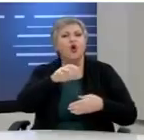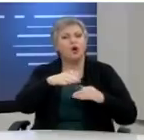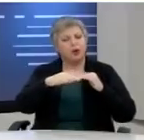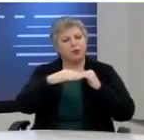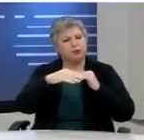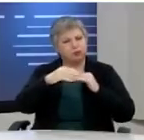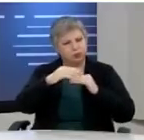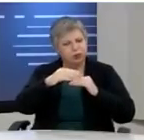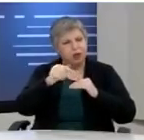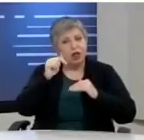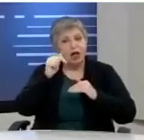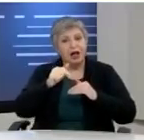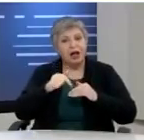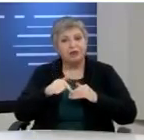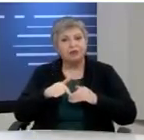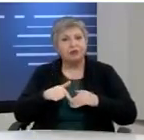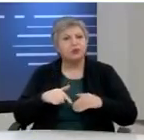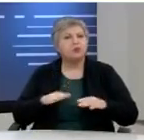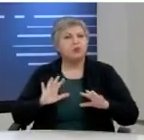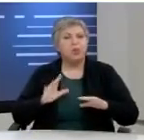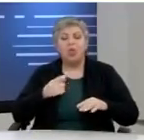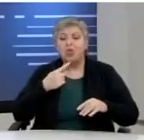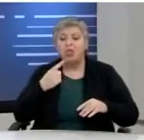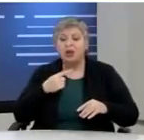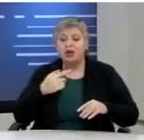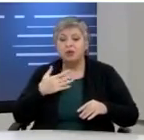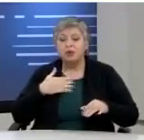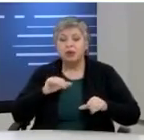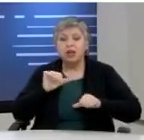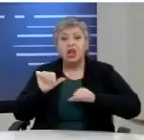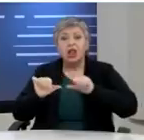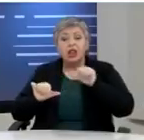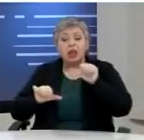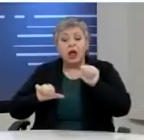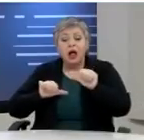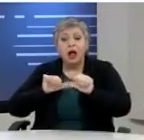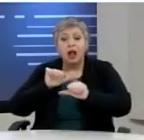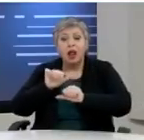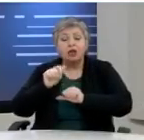δεχθεί να συζητήσει καν την αλλαγή του ονόματός της εναντί όλων, έργα όμνες δηλαδή,